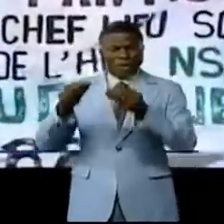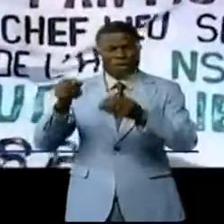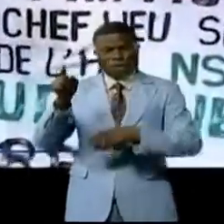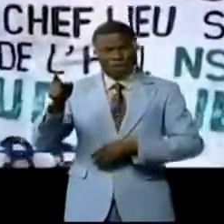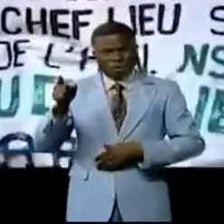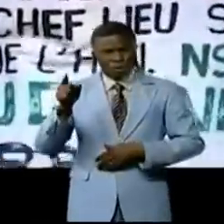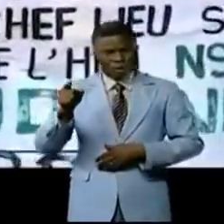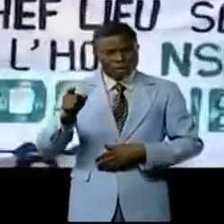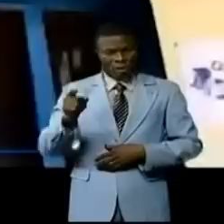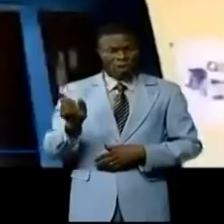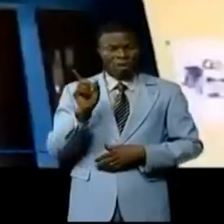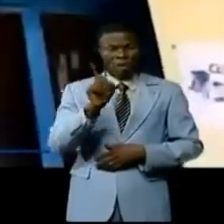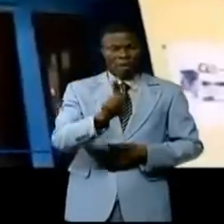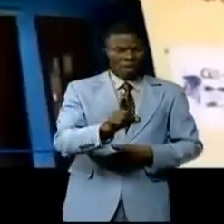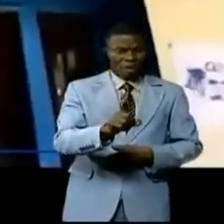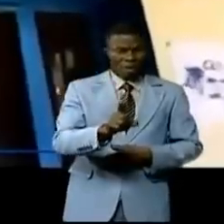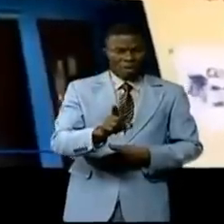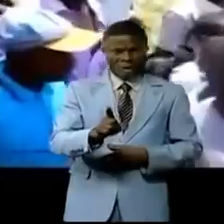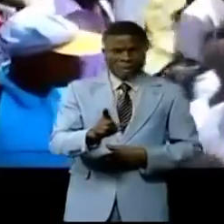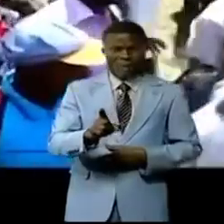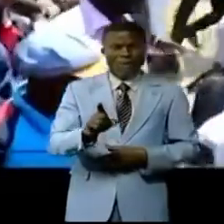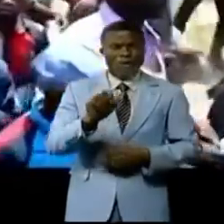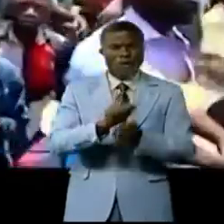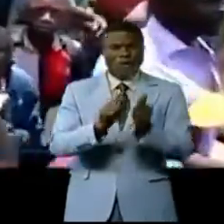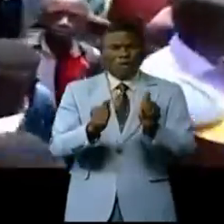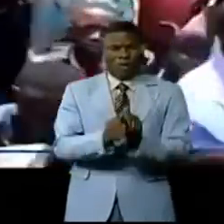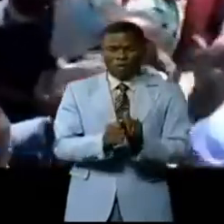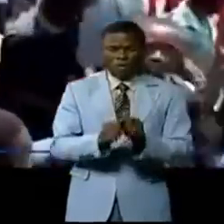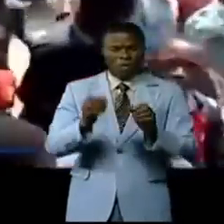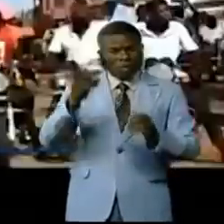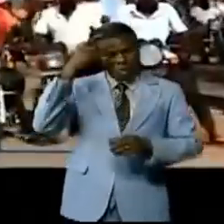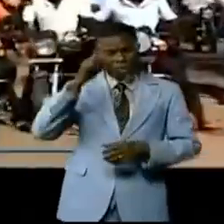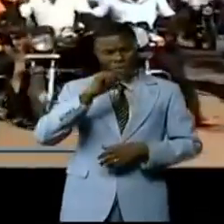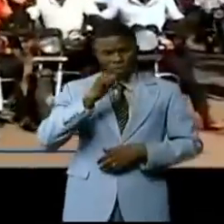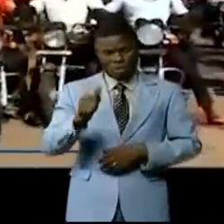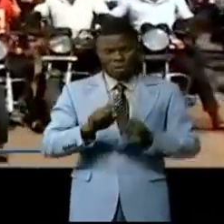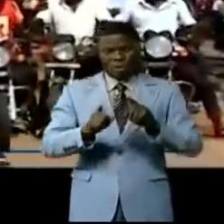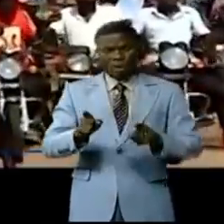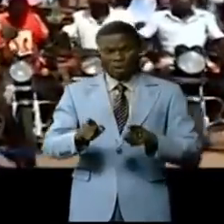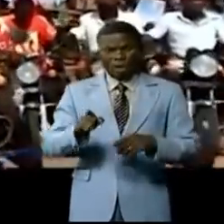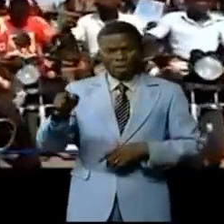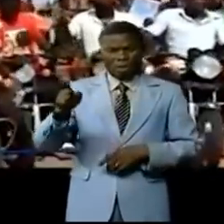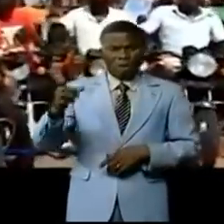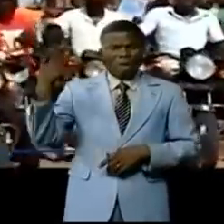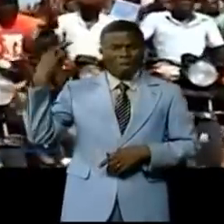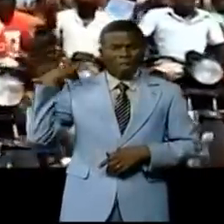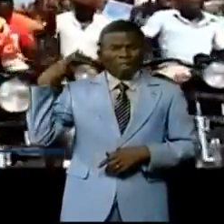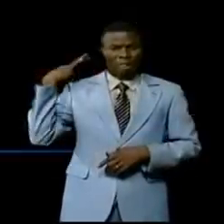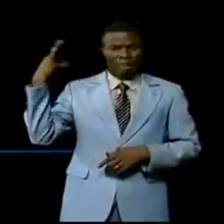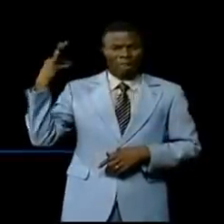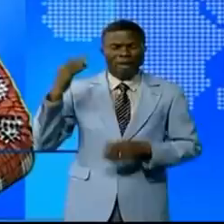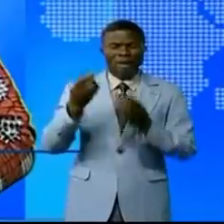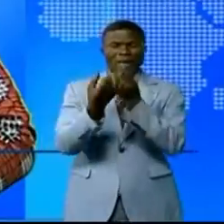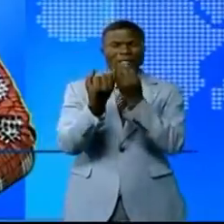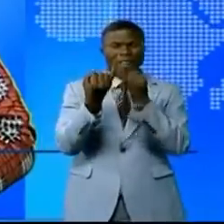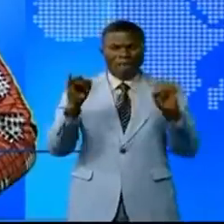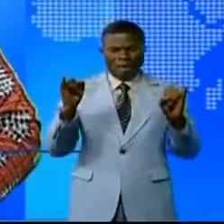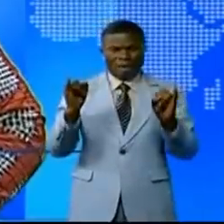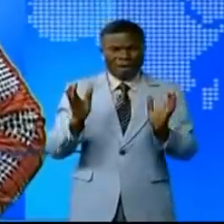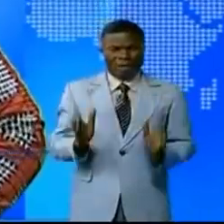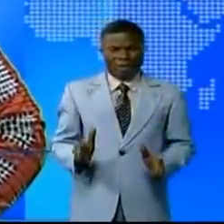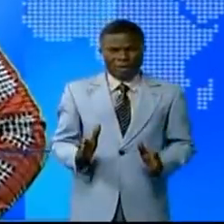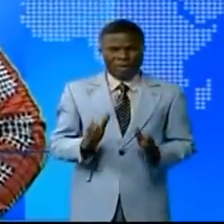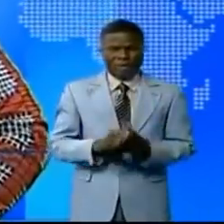ne se présente sous aucune couleur politique mais plutôt en indépendant.